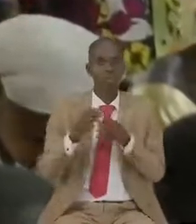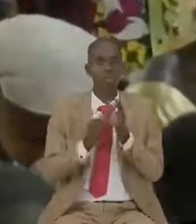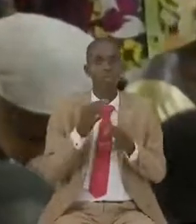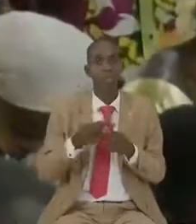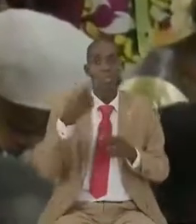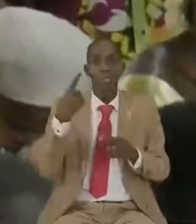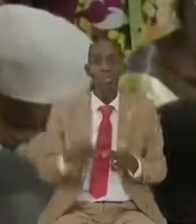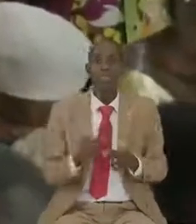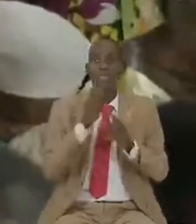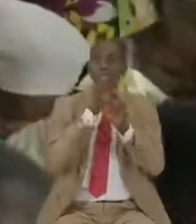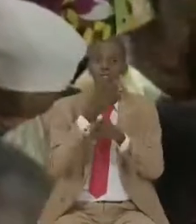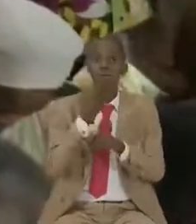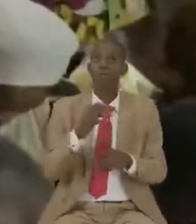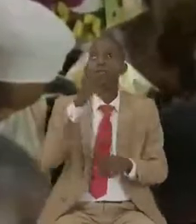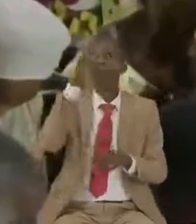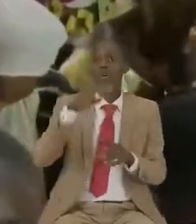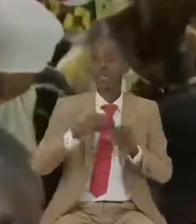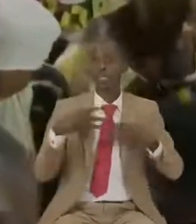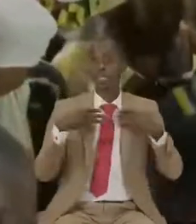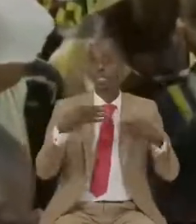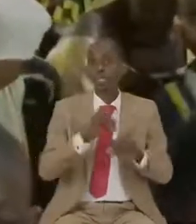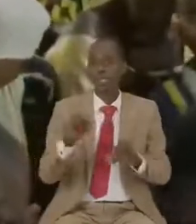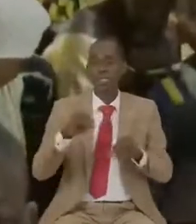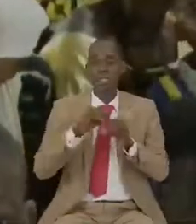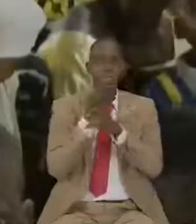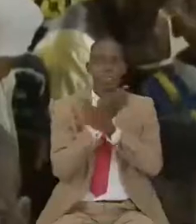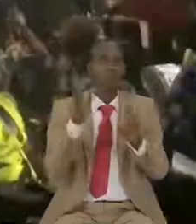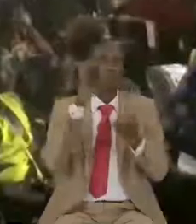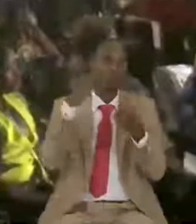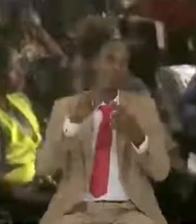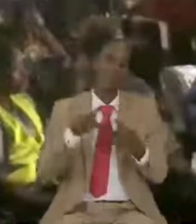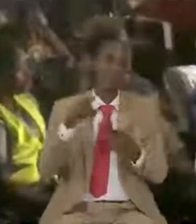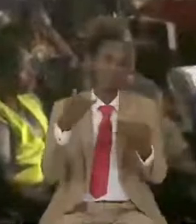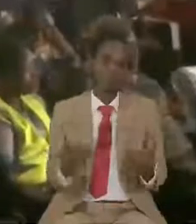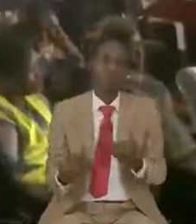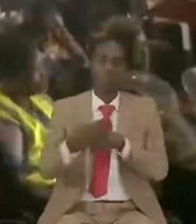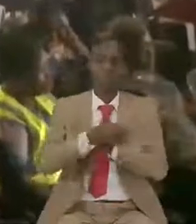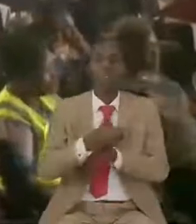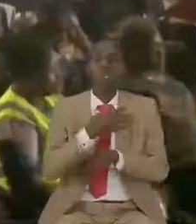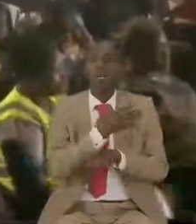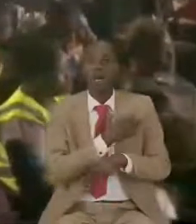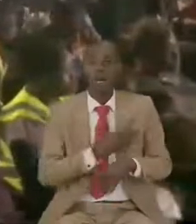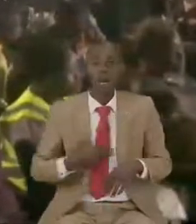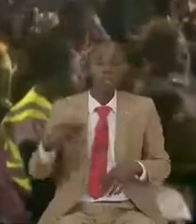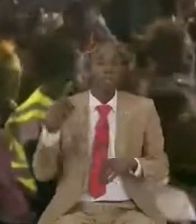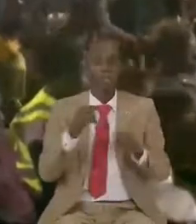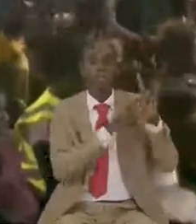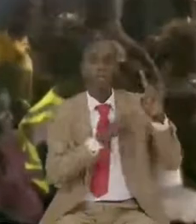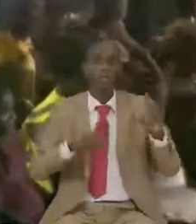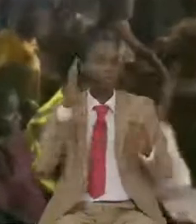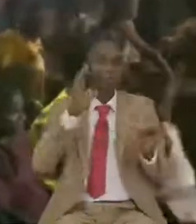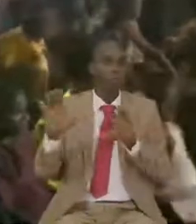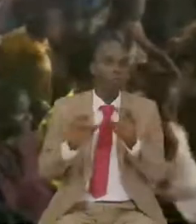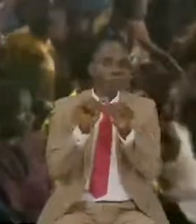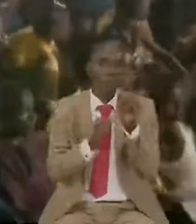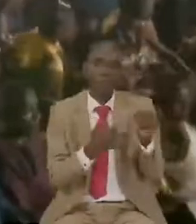ce jour. Le don de Dieu pour vous délivrer vous sera offert ce jour. Et